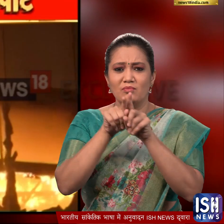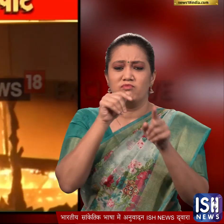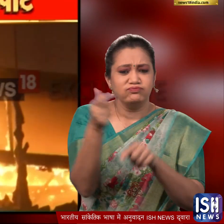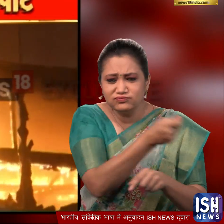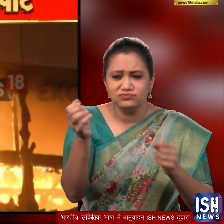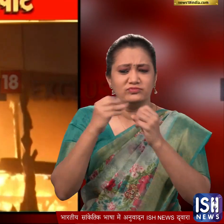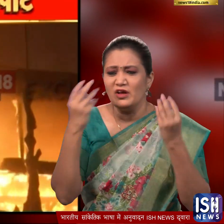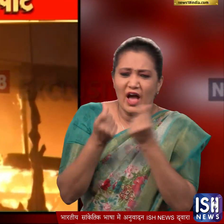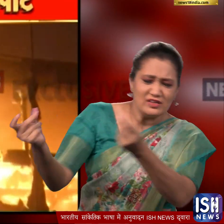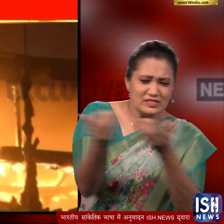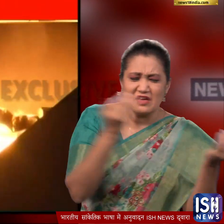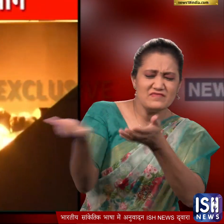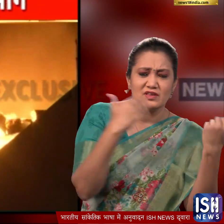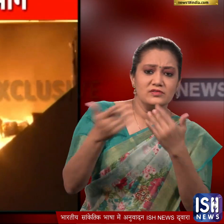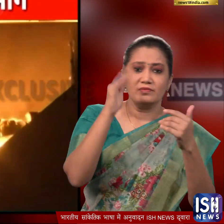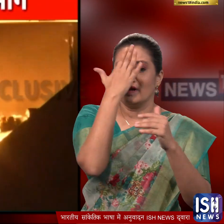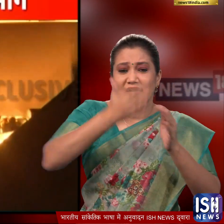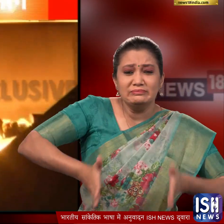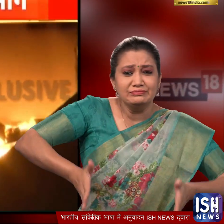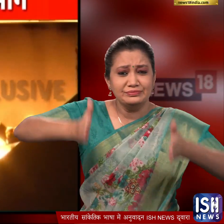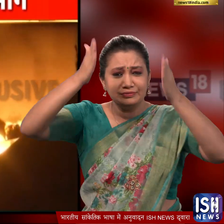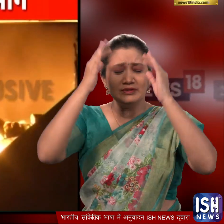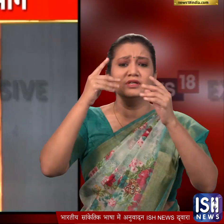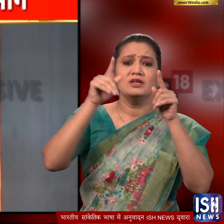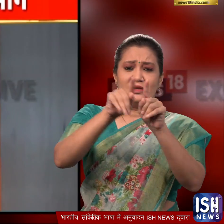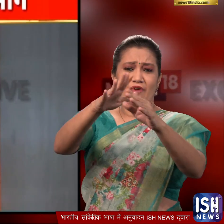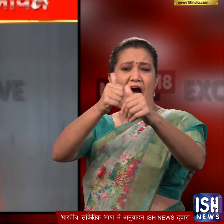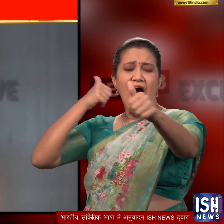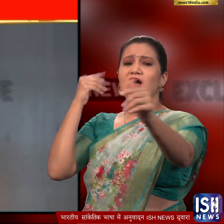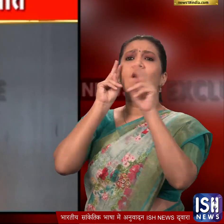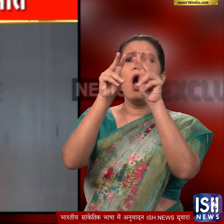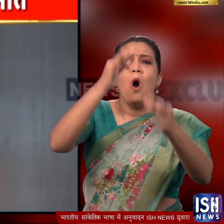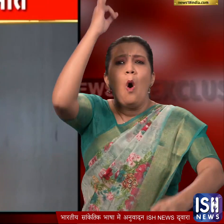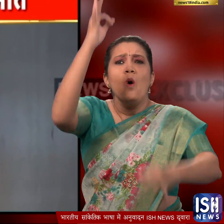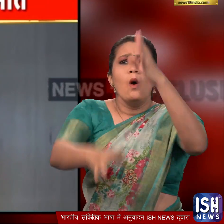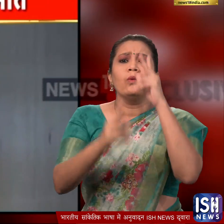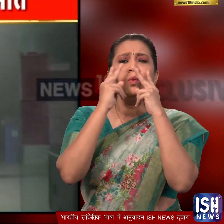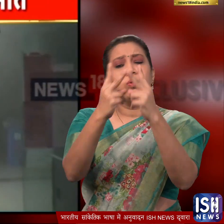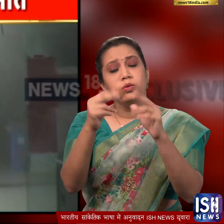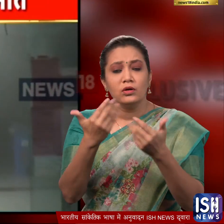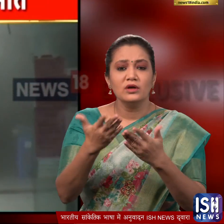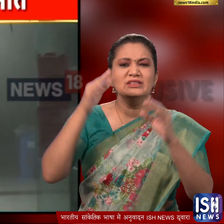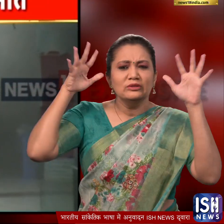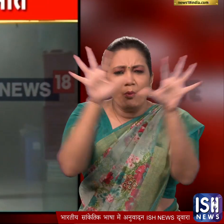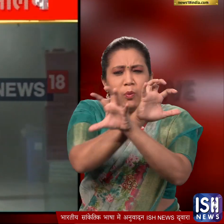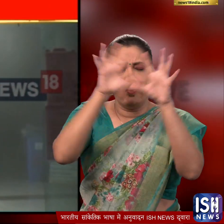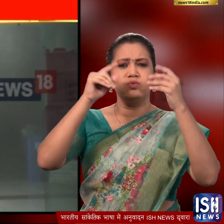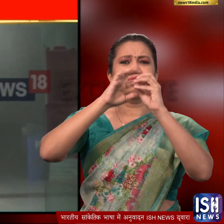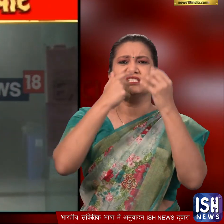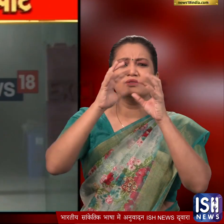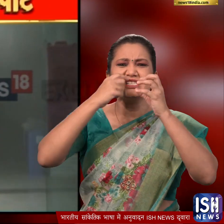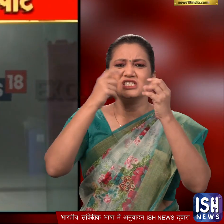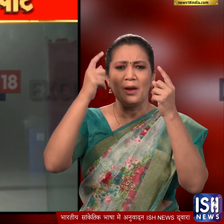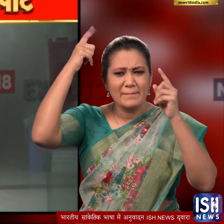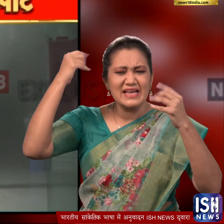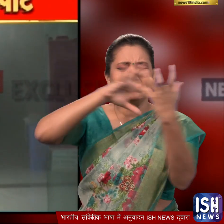फायर ब्रिगेड की टीमों ने ऑपरेशन शुरू कर दिया। मॉल की कांच की इमारत में काफी दूर से आग की लपटें दिखाई देने लगी। मॉल के अंदर धुआं भरता जा रहा